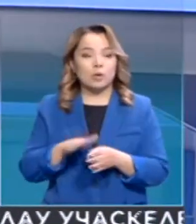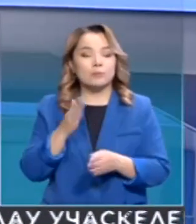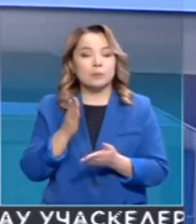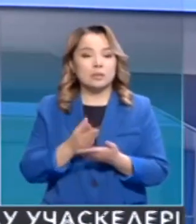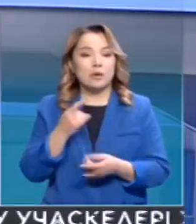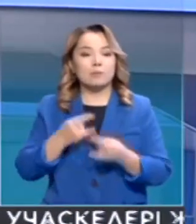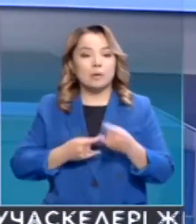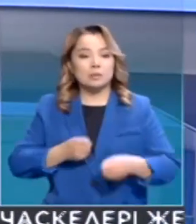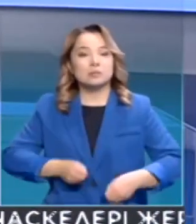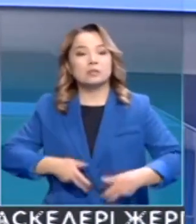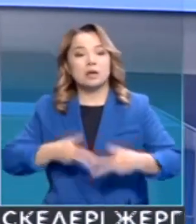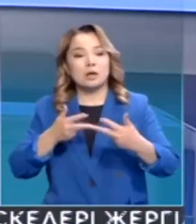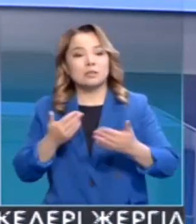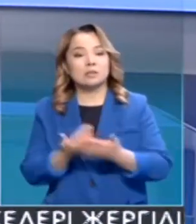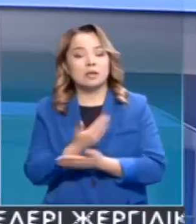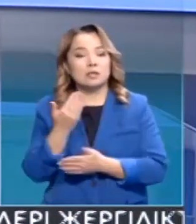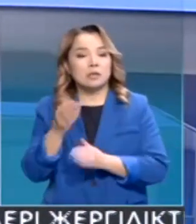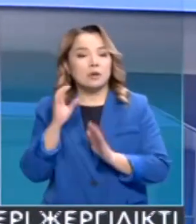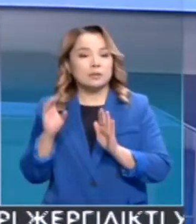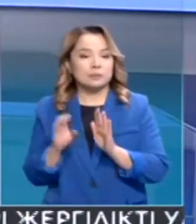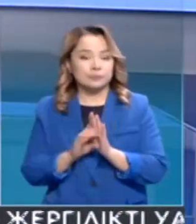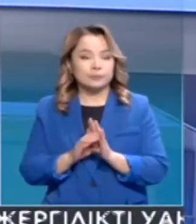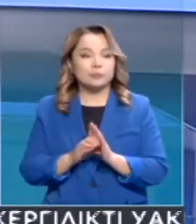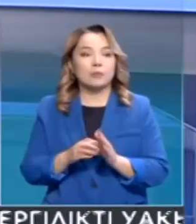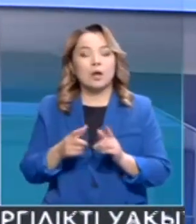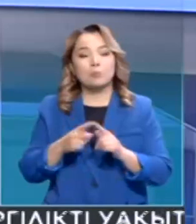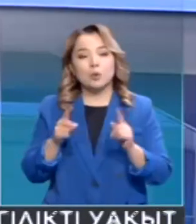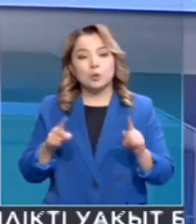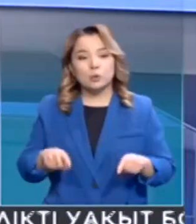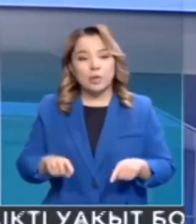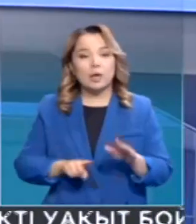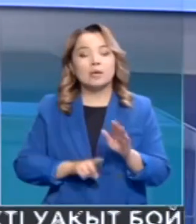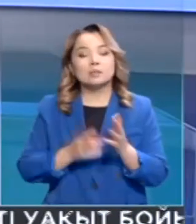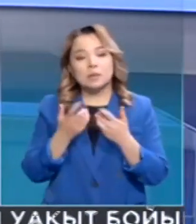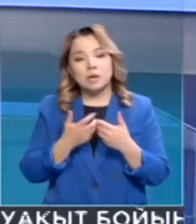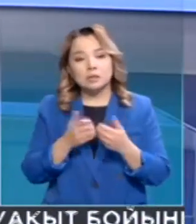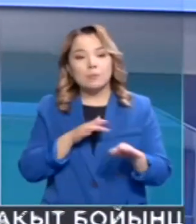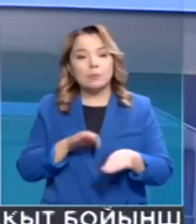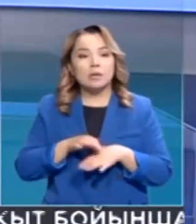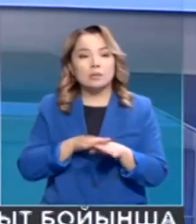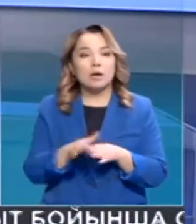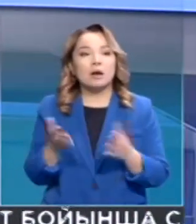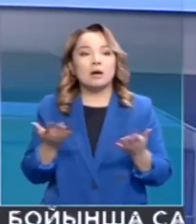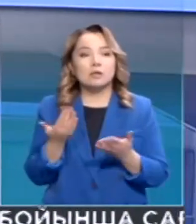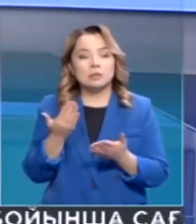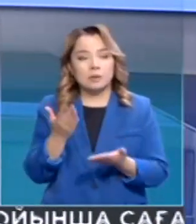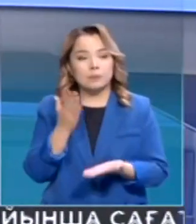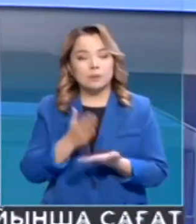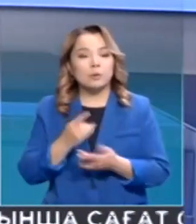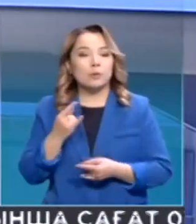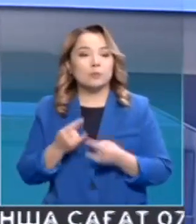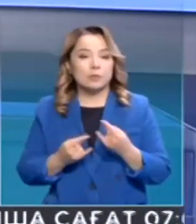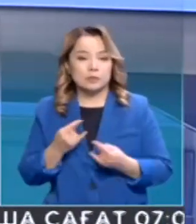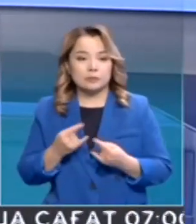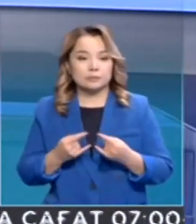тікелей байланысқа шыққан тілшіміз айтсын. Душан, бюллетендерді санау процесі қалай жүріп жатыр? Сіз эфирдесіз.